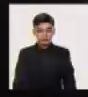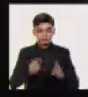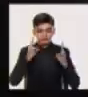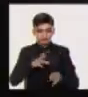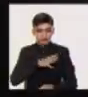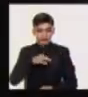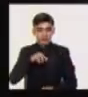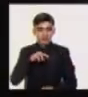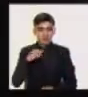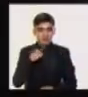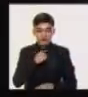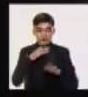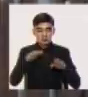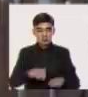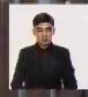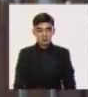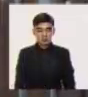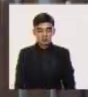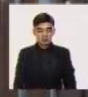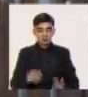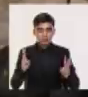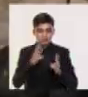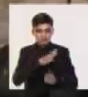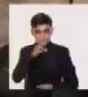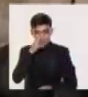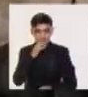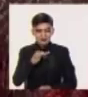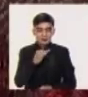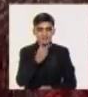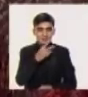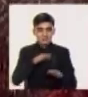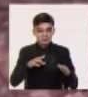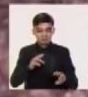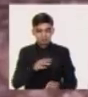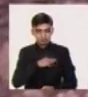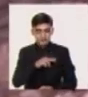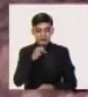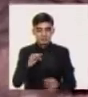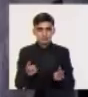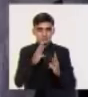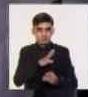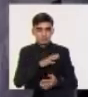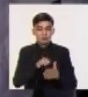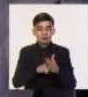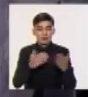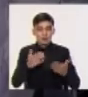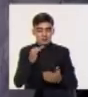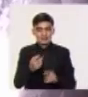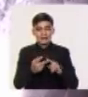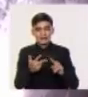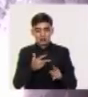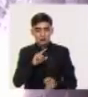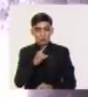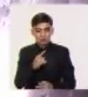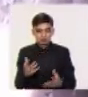Трагедия в Талгаре. Хорошо. В пожаре погибли отец и двое детей. Почему произошло возгорание? Как третьему ребенку